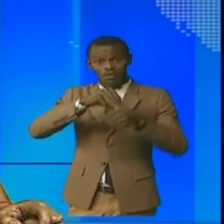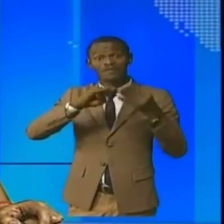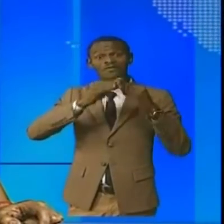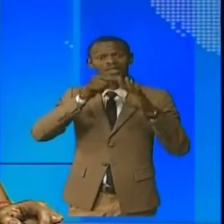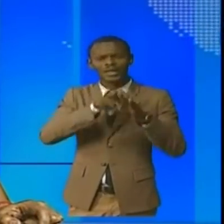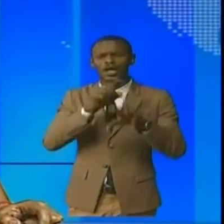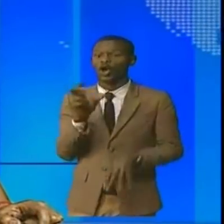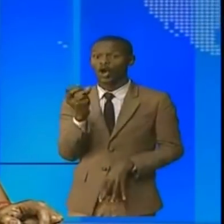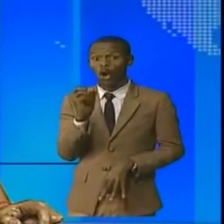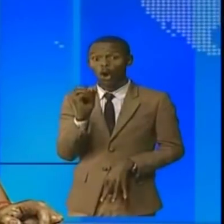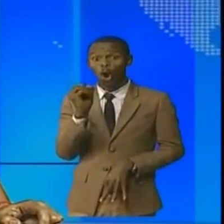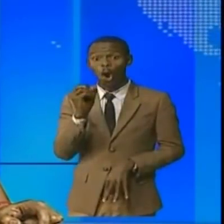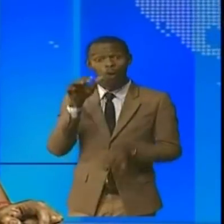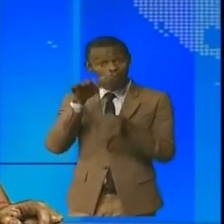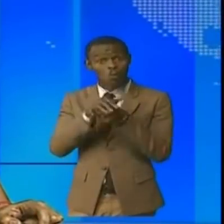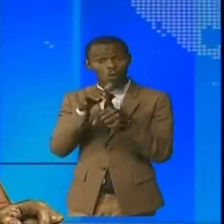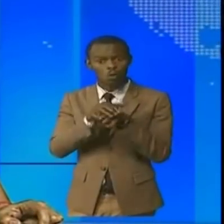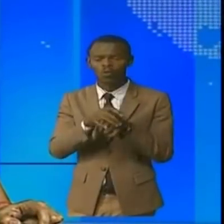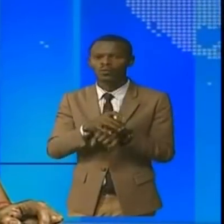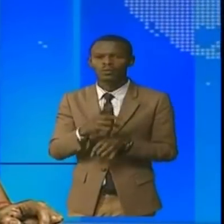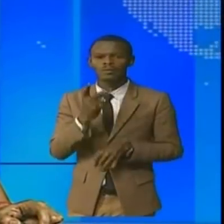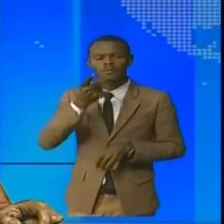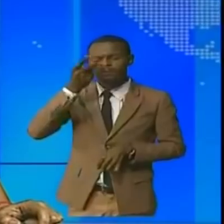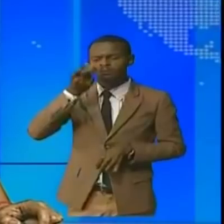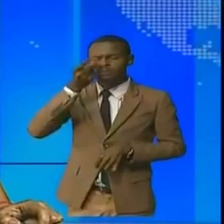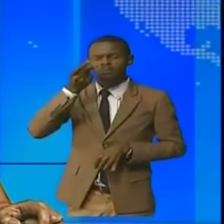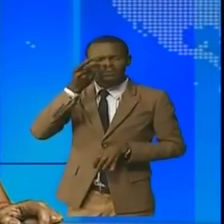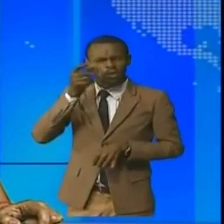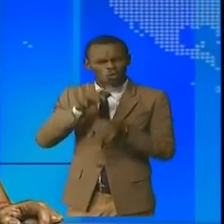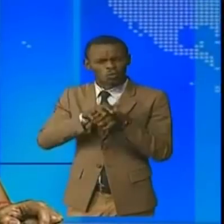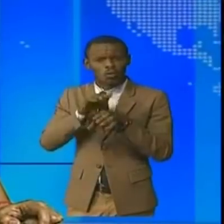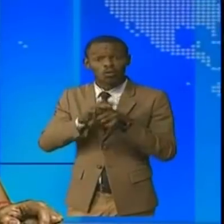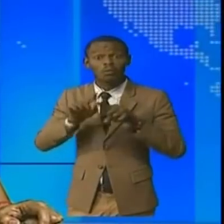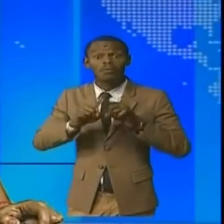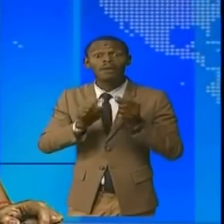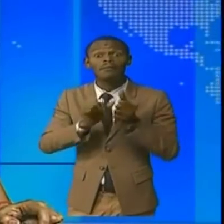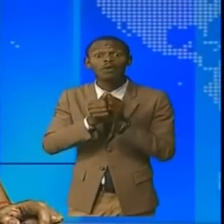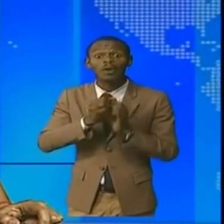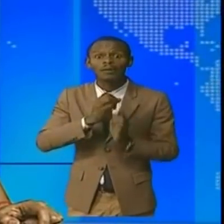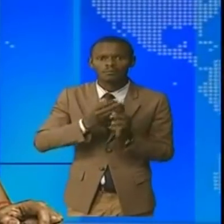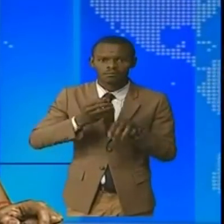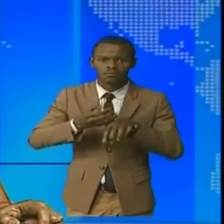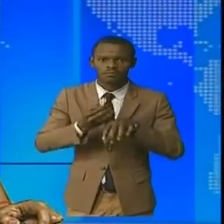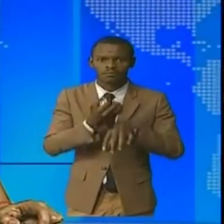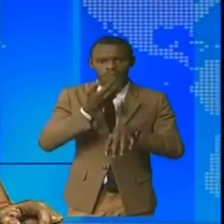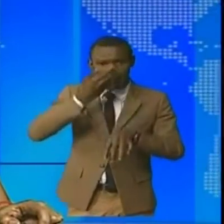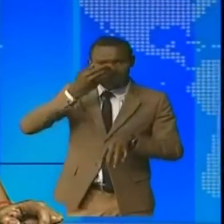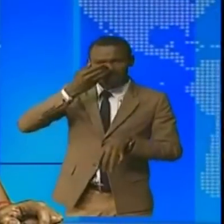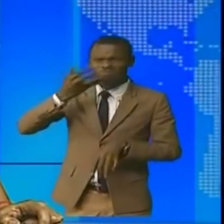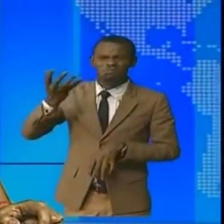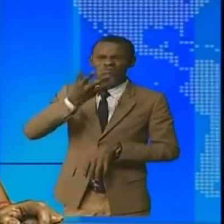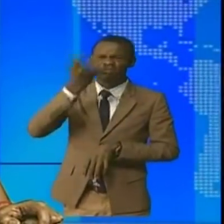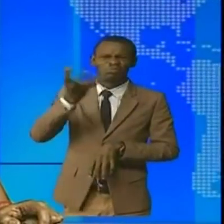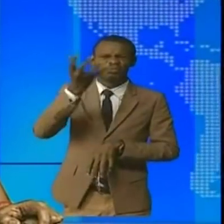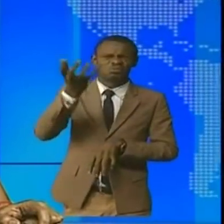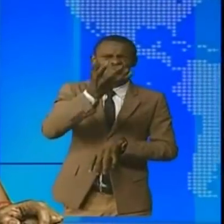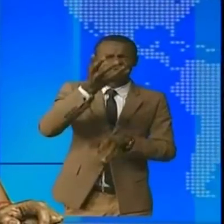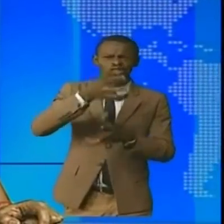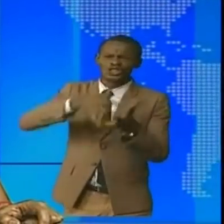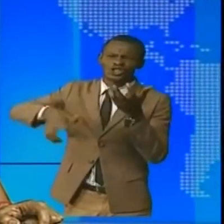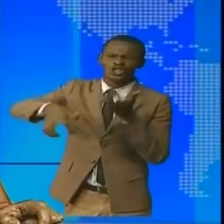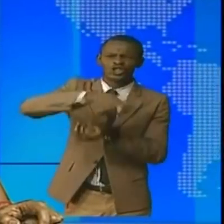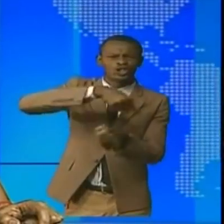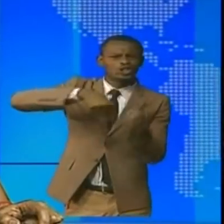et environnement, notre consoeur Françoise Bouélaboaki nous parle de Mwanda comme vous ne l'avez jamais vu et